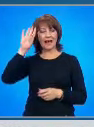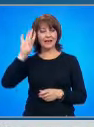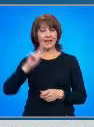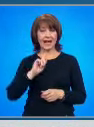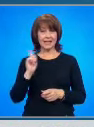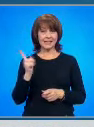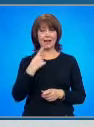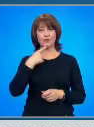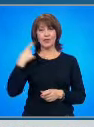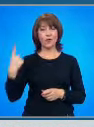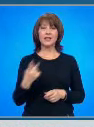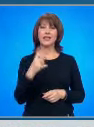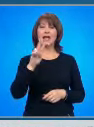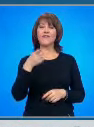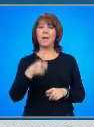за този период.